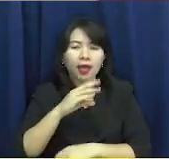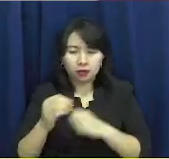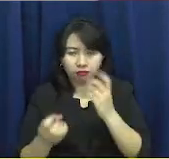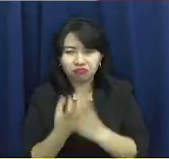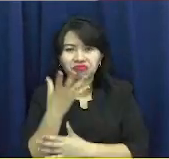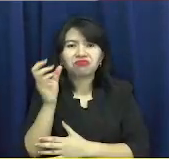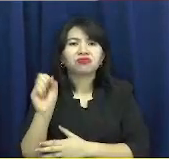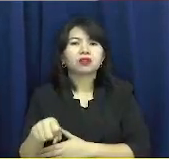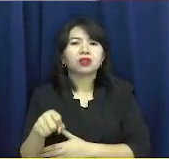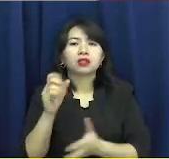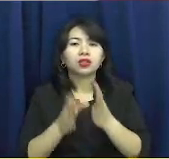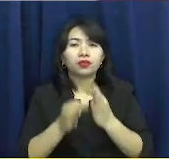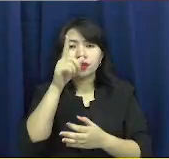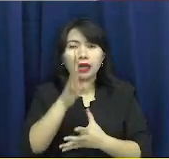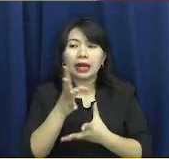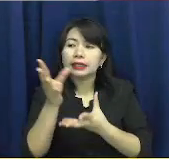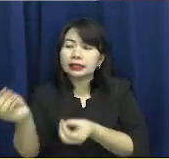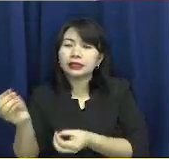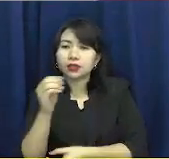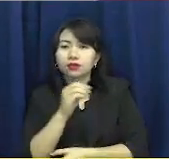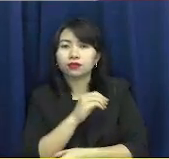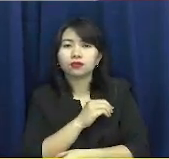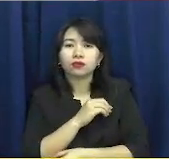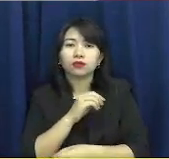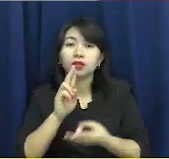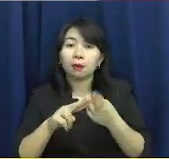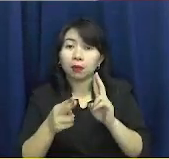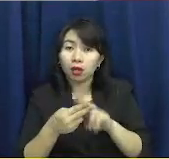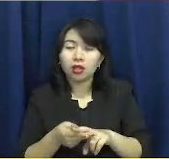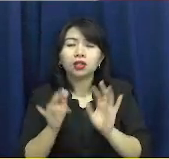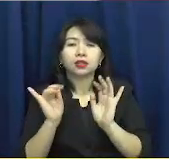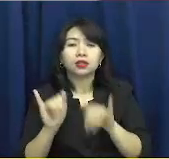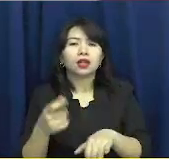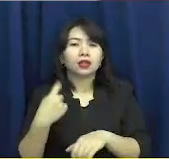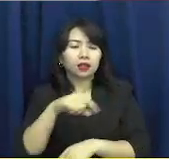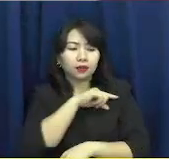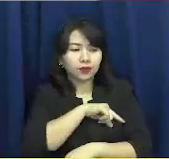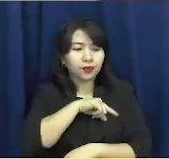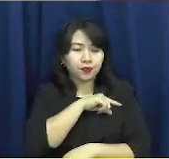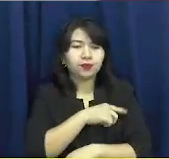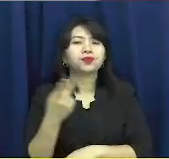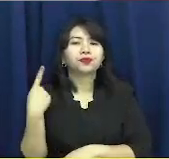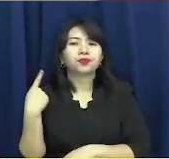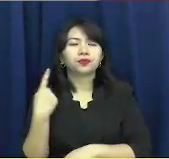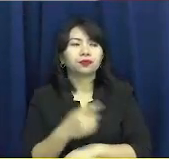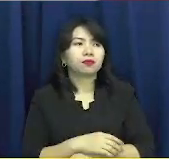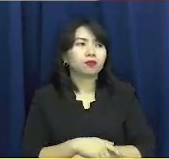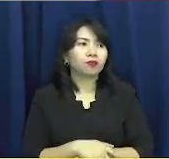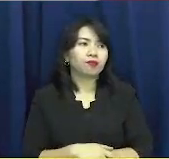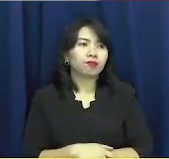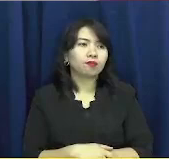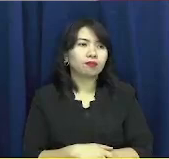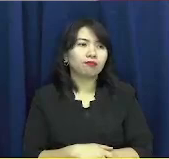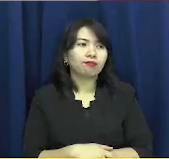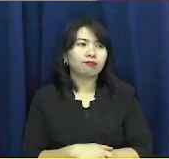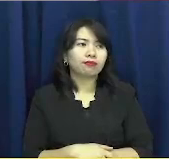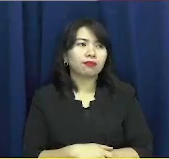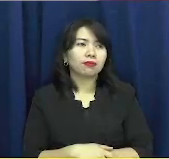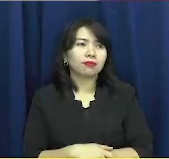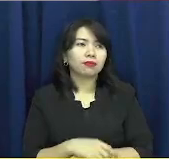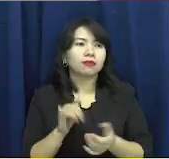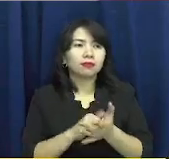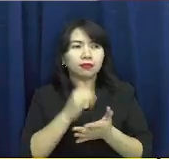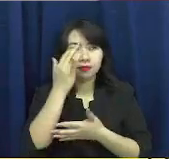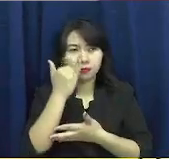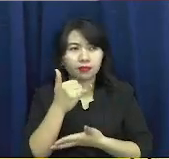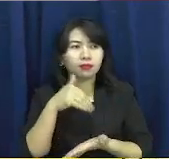yan, bigyan man ng Diyos yan ng quantity, still the quality is there. You see that? Kaya nga po mga kapatid, inuulit